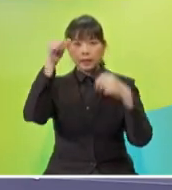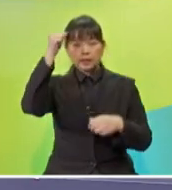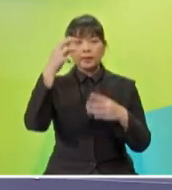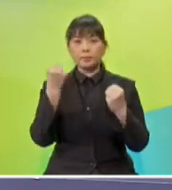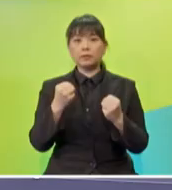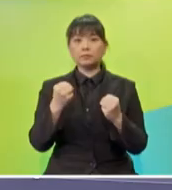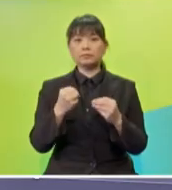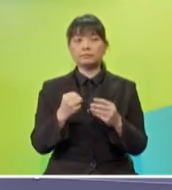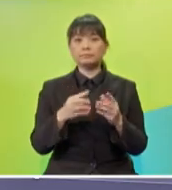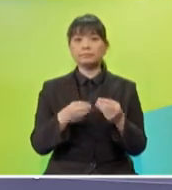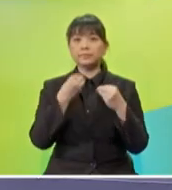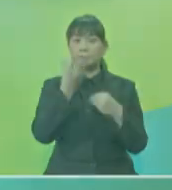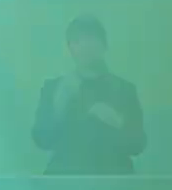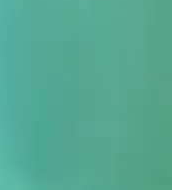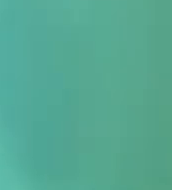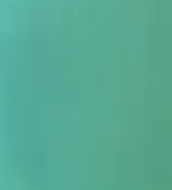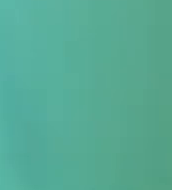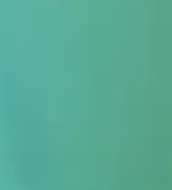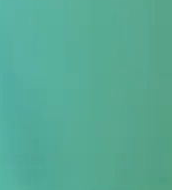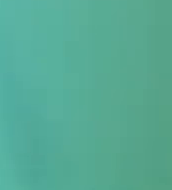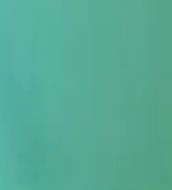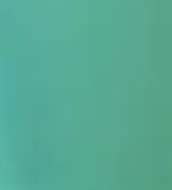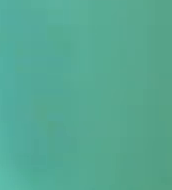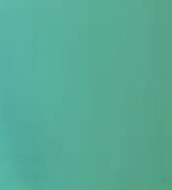bahasa isyarat kita yaitu Cikgu